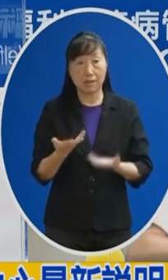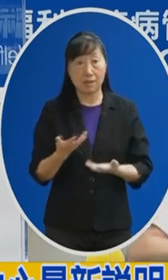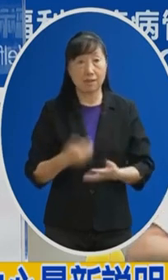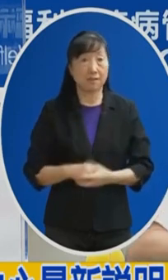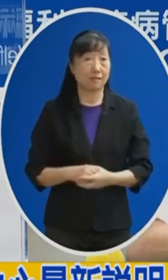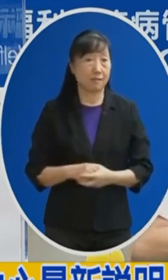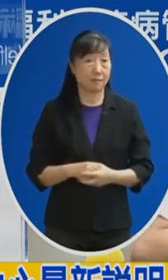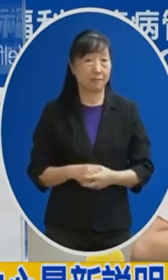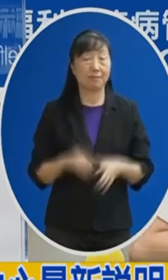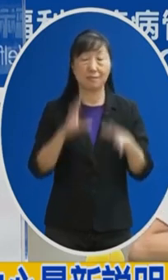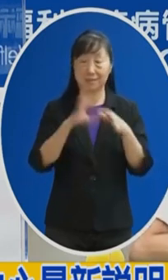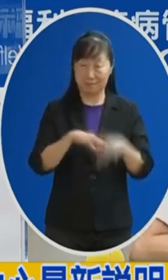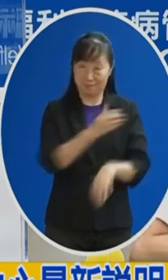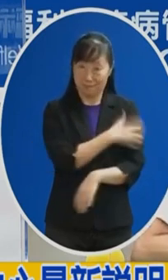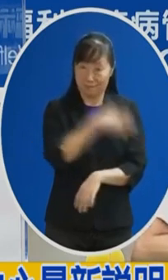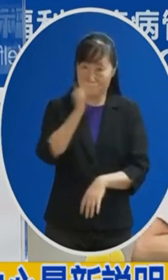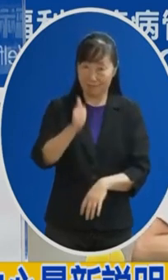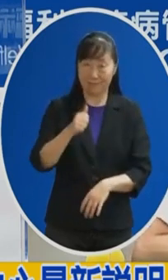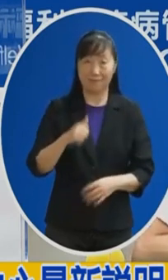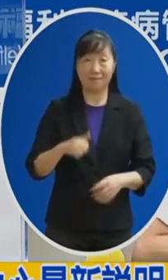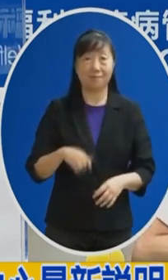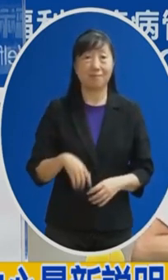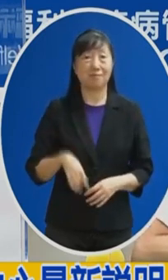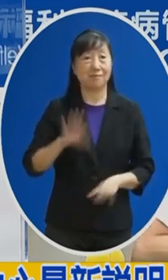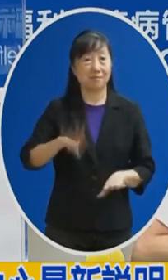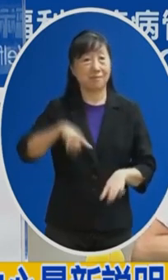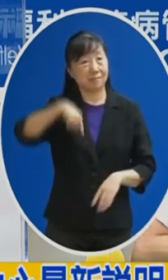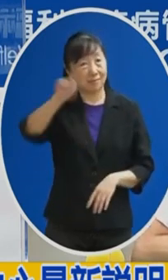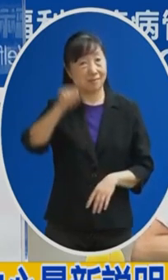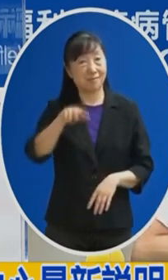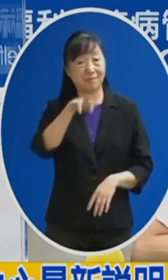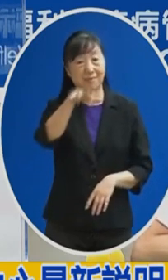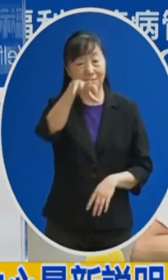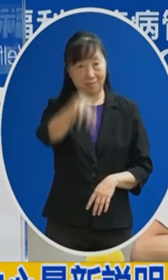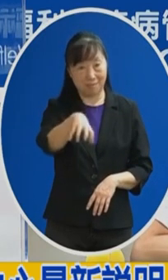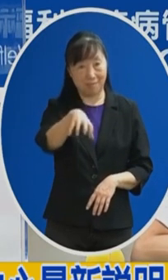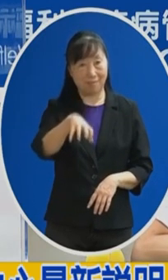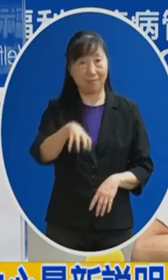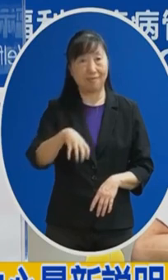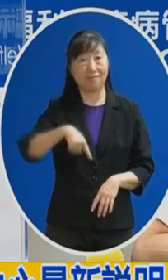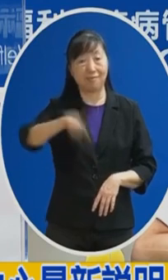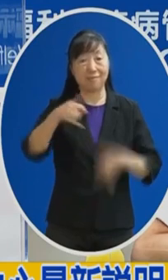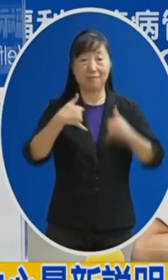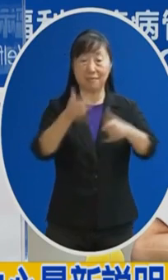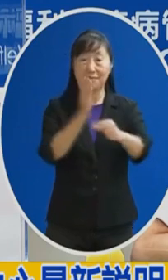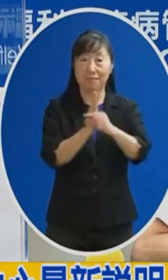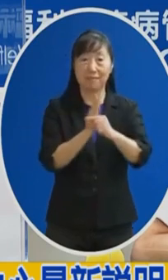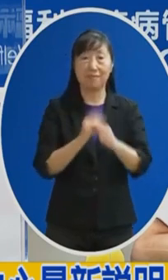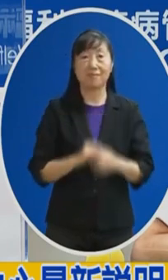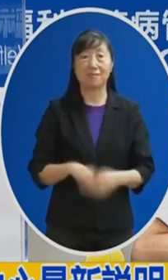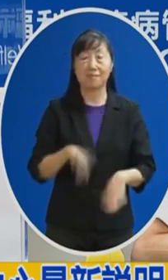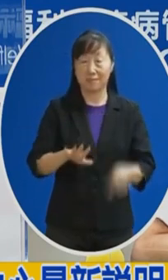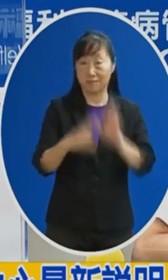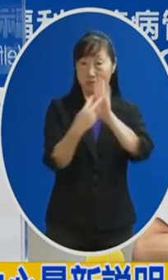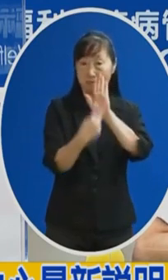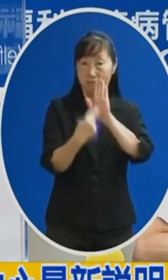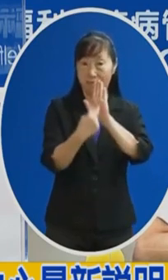持，那因为指挥官现在已经是往机场的路上。先跟大家说明一